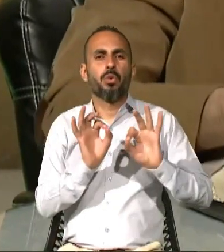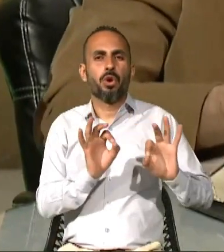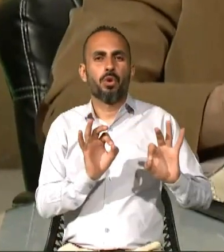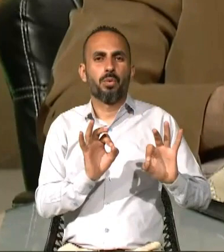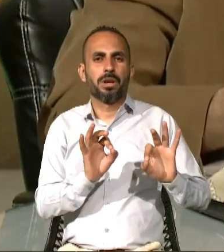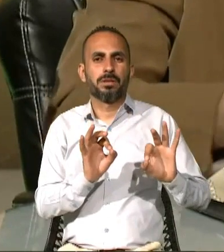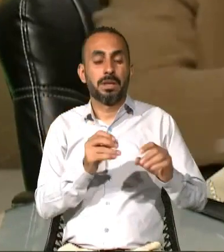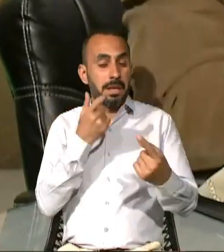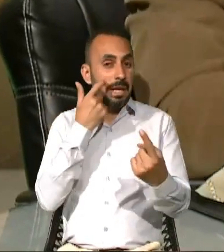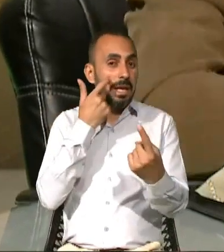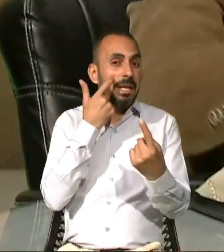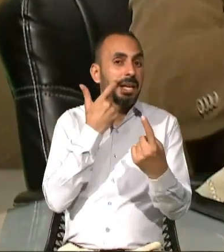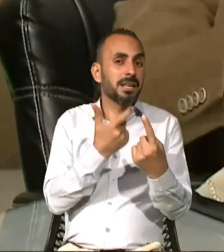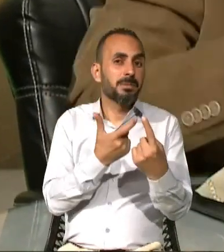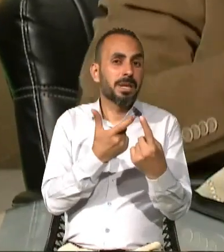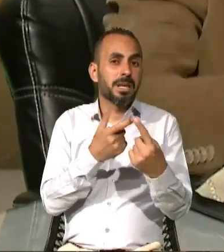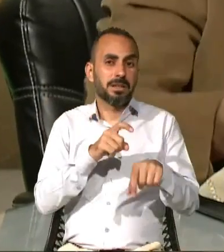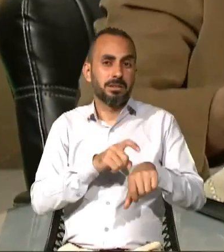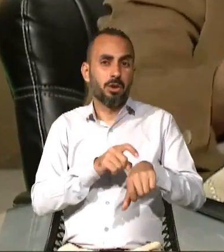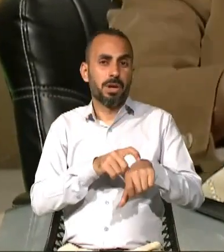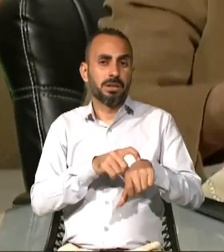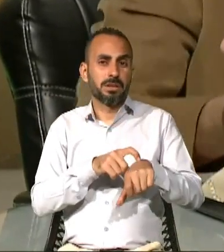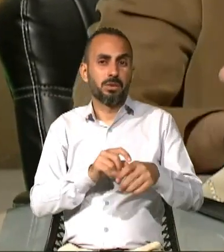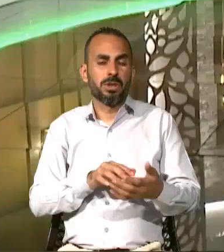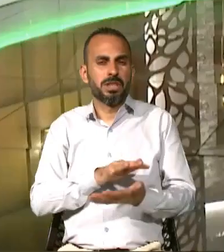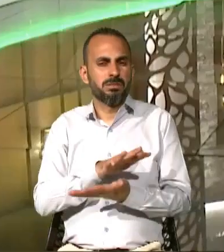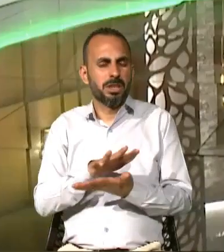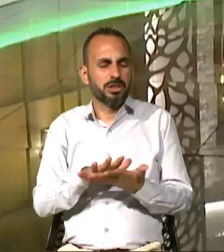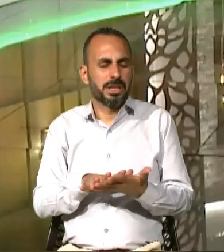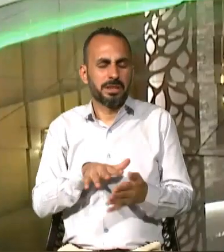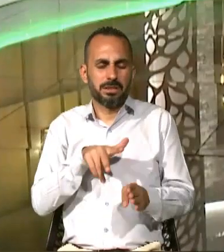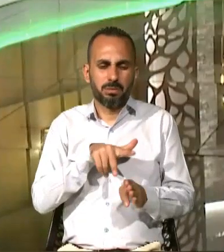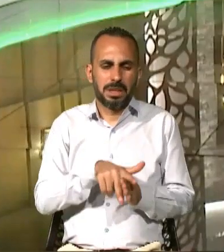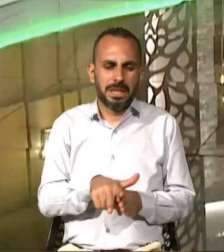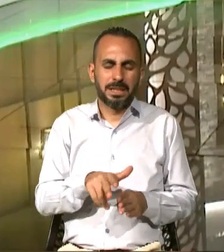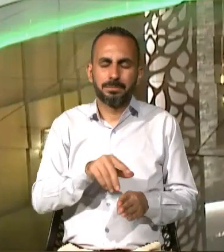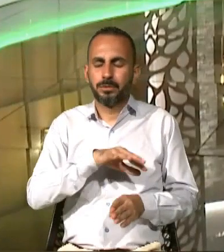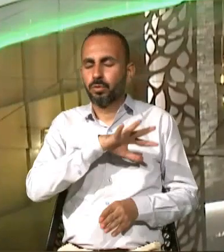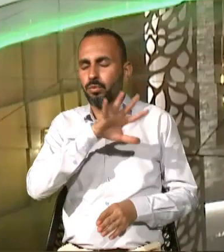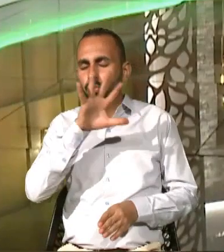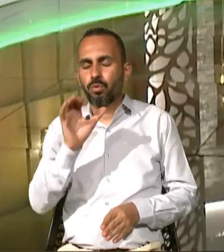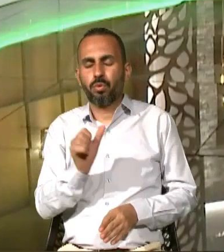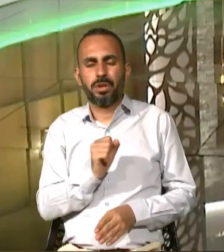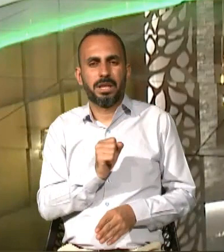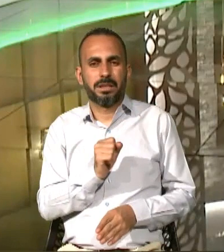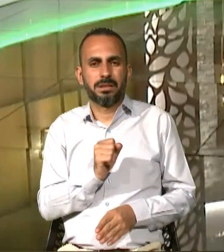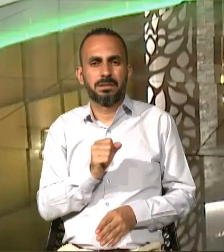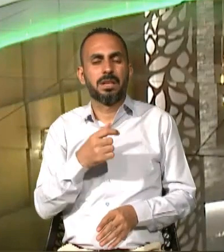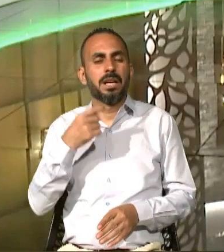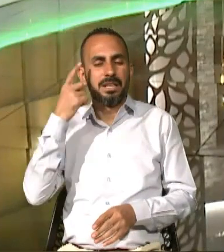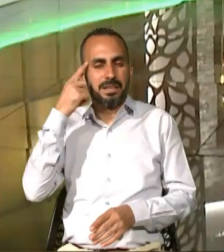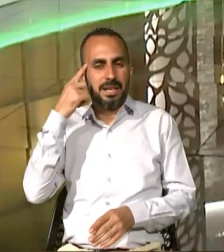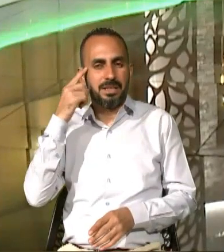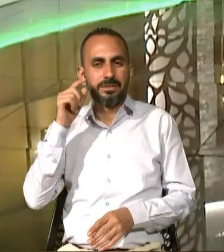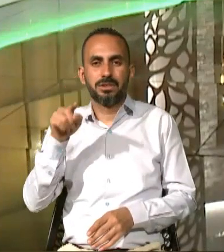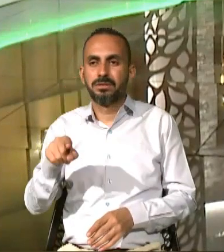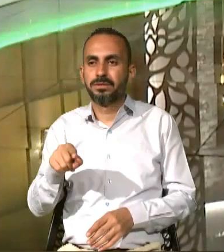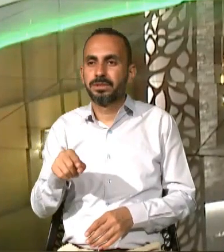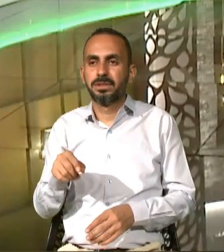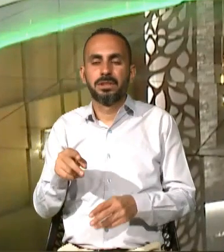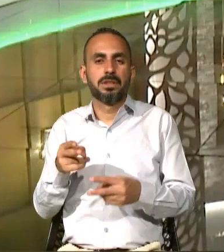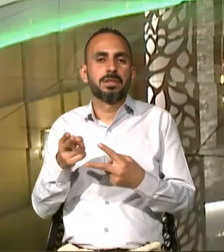الهم وناس كتير انا قلبي معاهم واقول بين قلبي زي ما كنت بقول في البدايه، فقدوا اشغالهم والمصانع